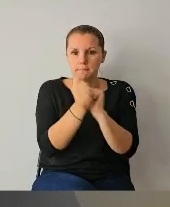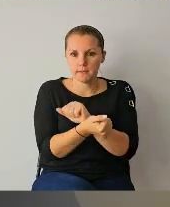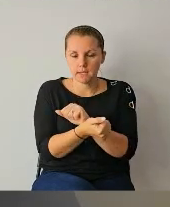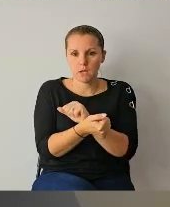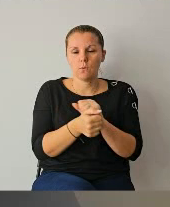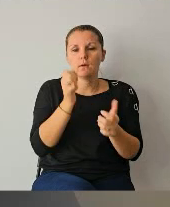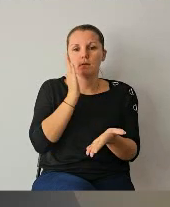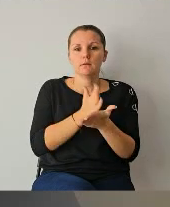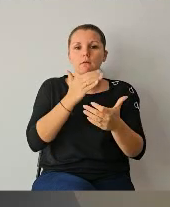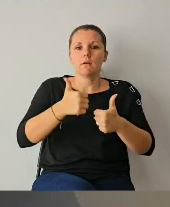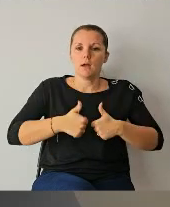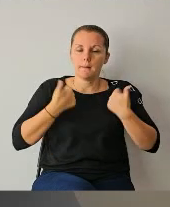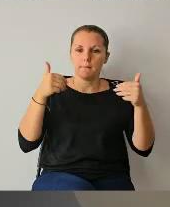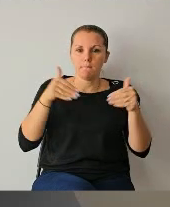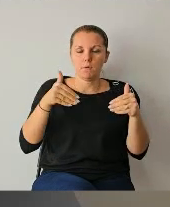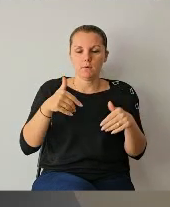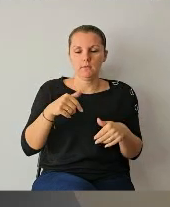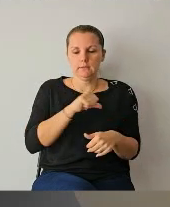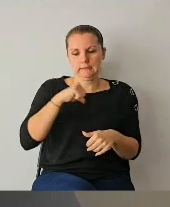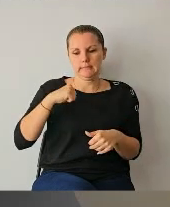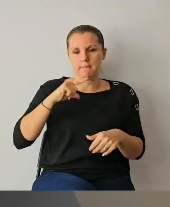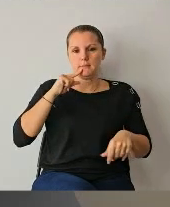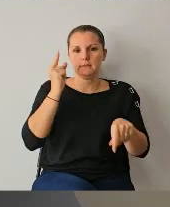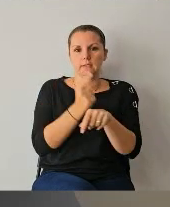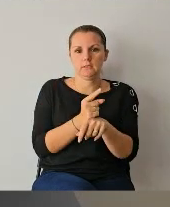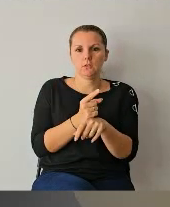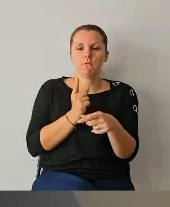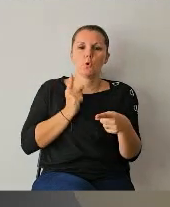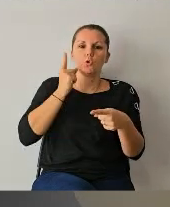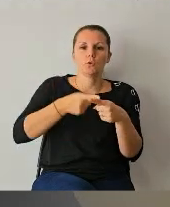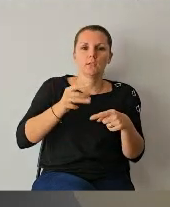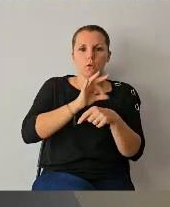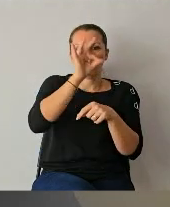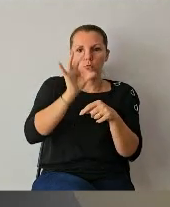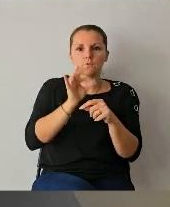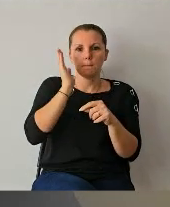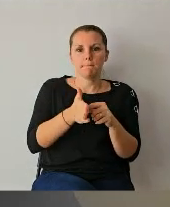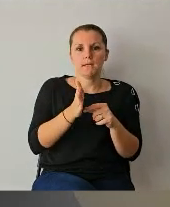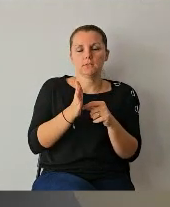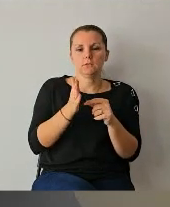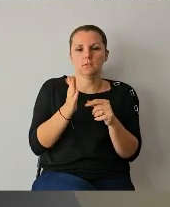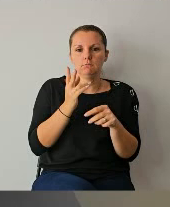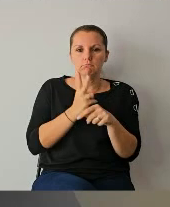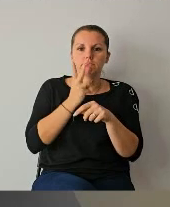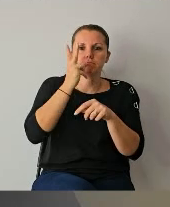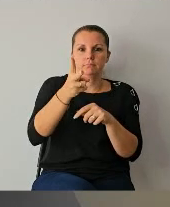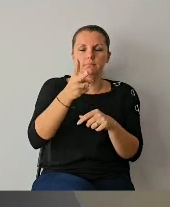uchwałę, tylko żebyśmy mogli tutaj sami zdecydować, że dodatek funkcyjny zostanie podniesiony.